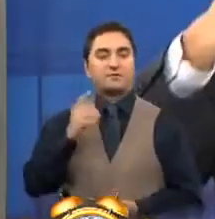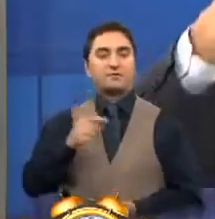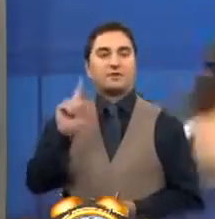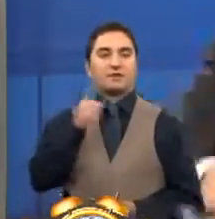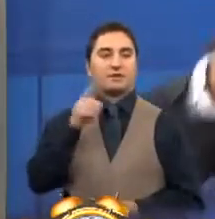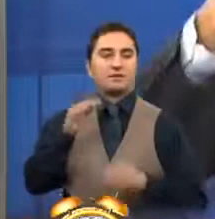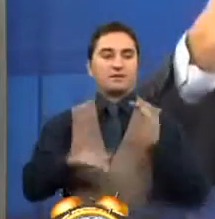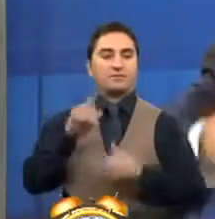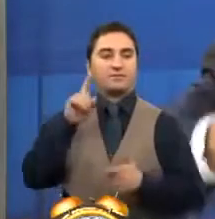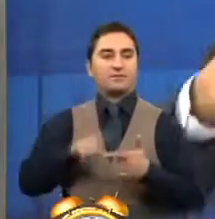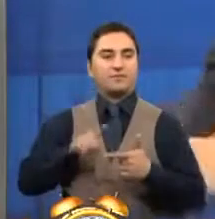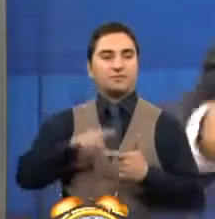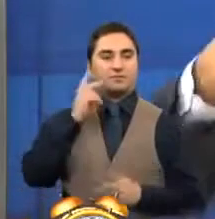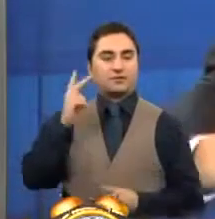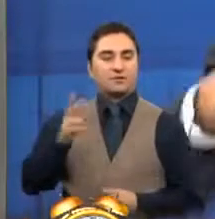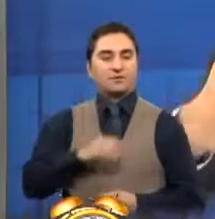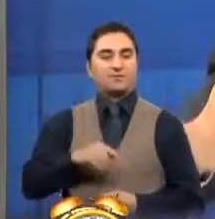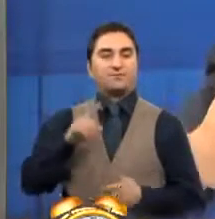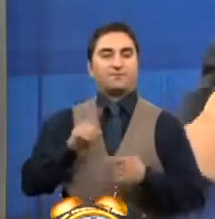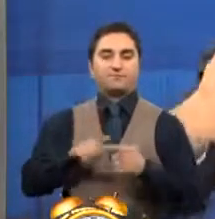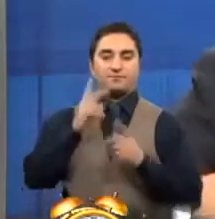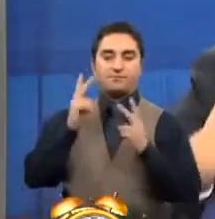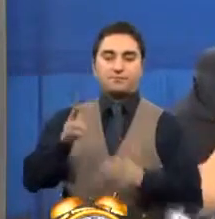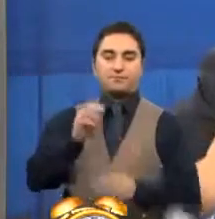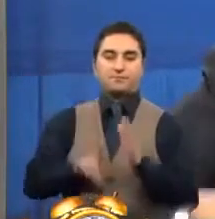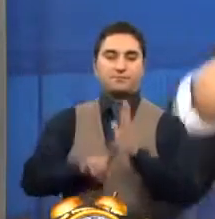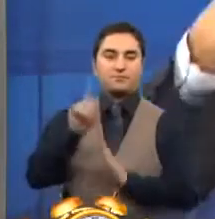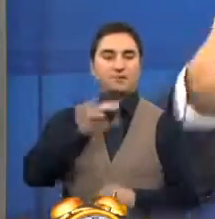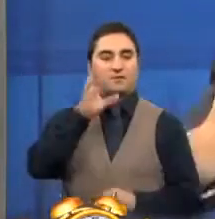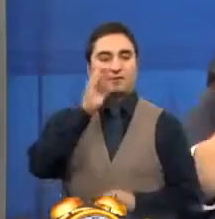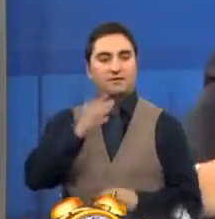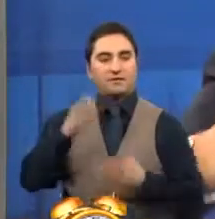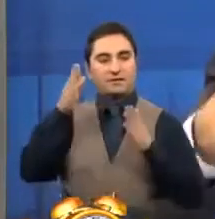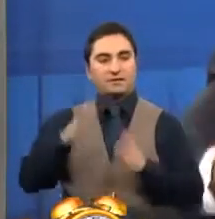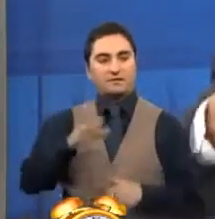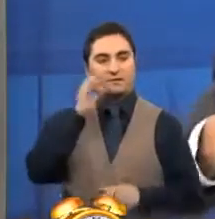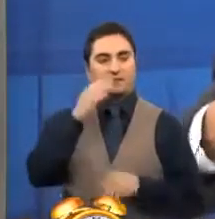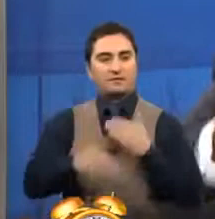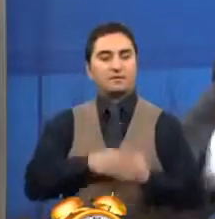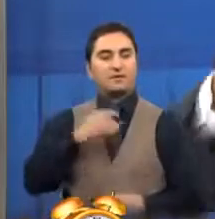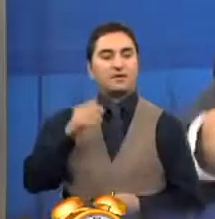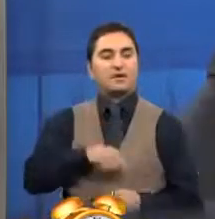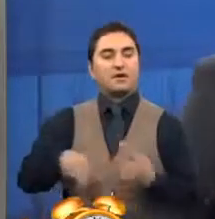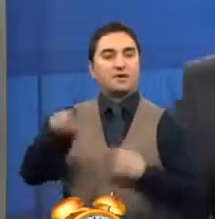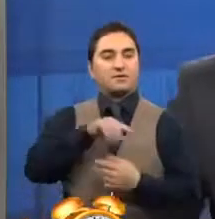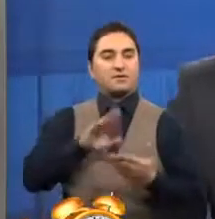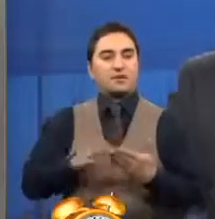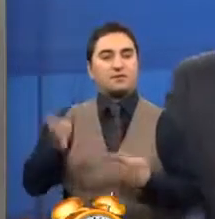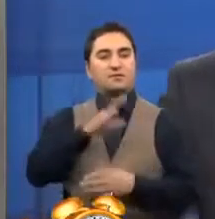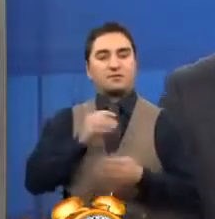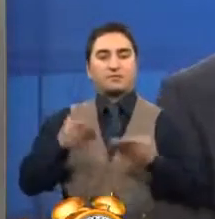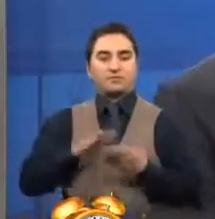yani başbakanın Tayyip Erdoğan'ın Tayyip Erdoğan olması, Fatih Portakal'ın Fatih Portakal olması, Hasan'ın Hasan, Fatma'nın Fatma